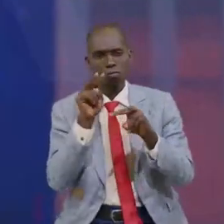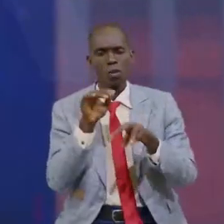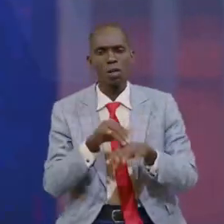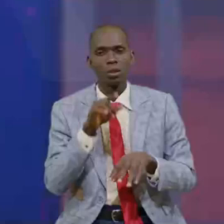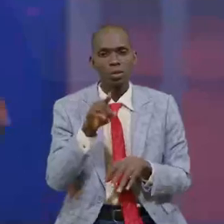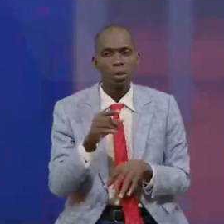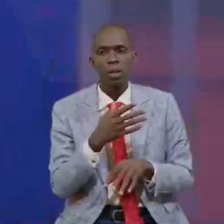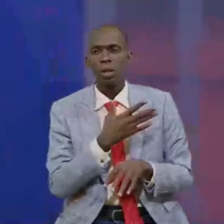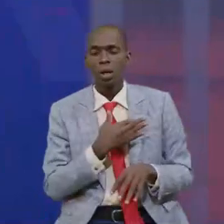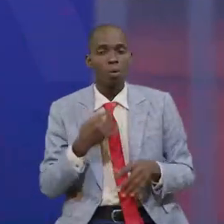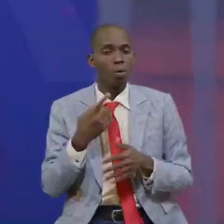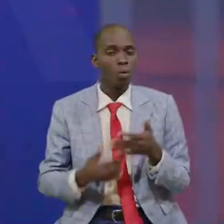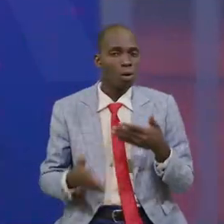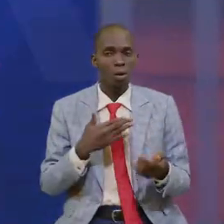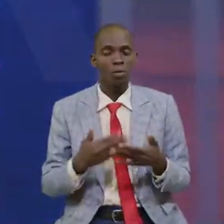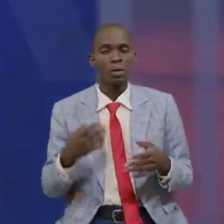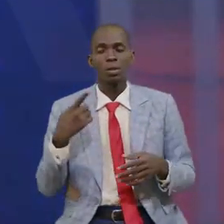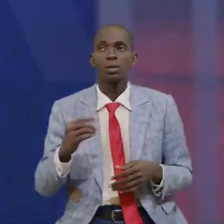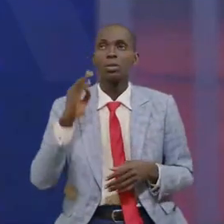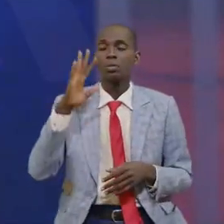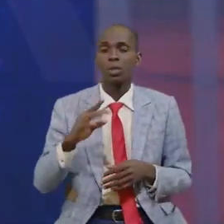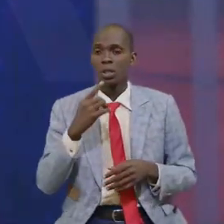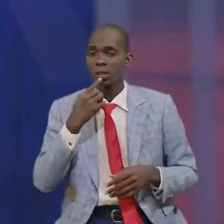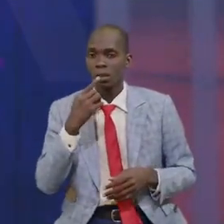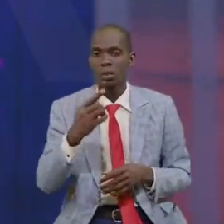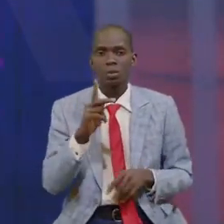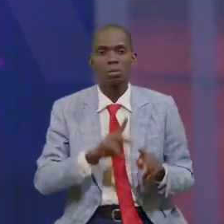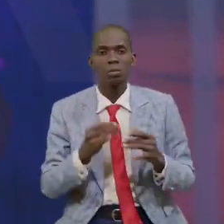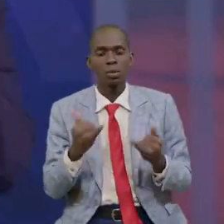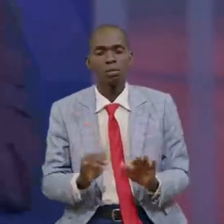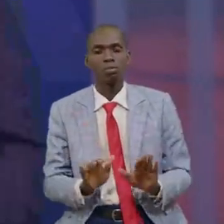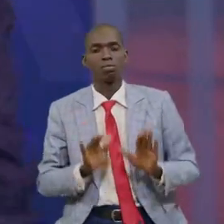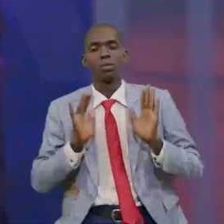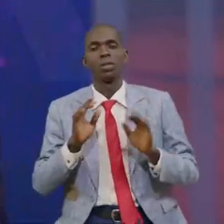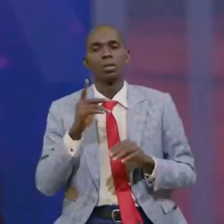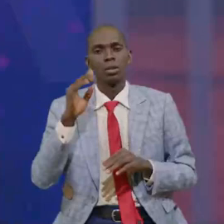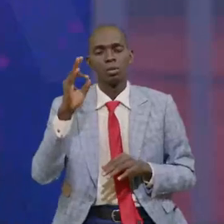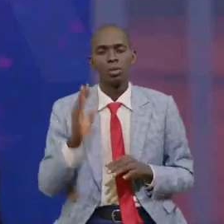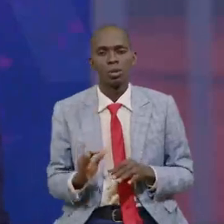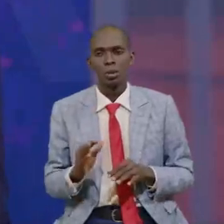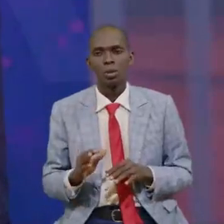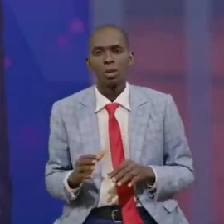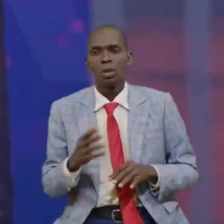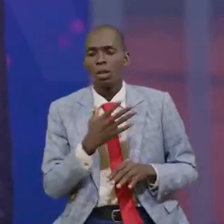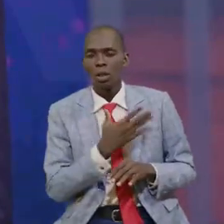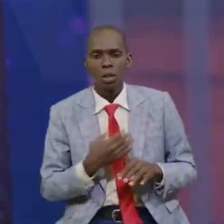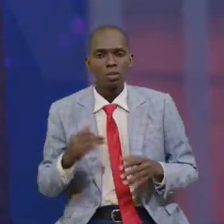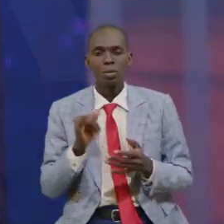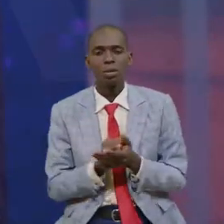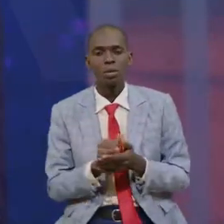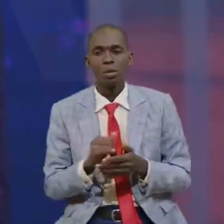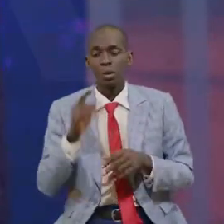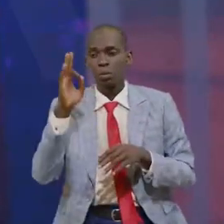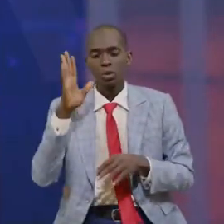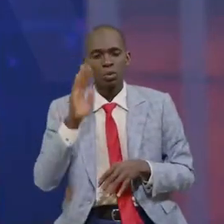qu'il veut dire, et tout ce qu'il a l'habitude de dire, les gens le craignent. Ils ne disent pas, ne fais pas ça. Parce